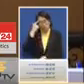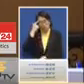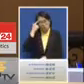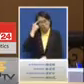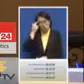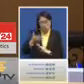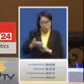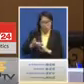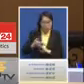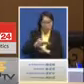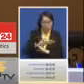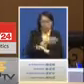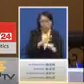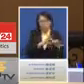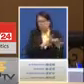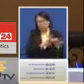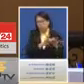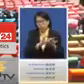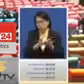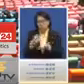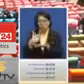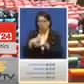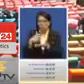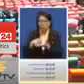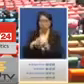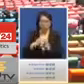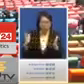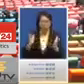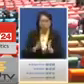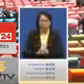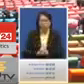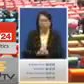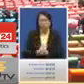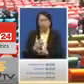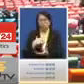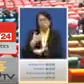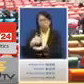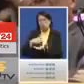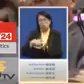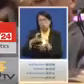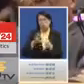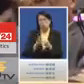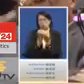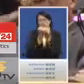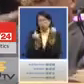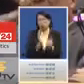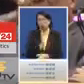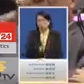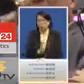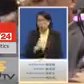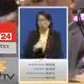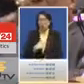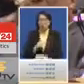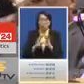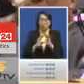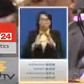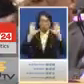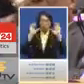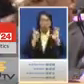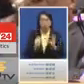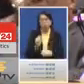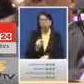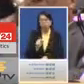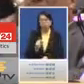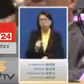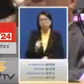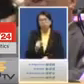า ท่านประธานที่เคารพครับขออนุญาตชี้แจงฮะผมกำลังพูดถึงนิติรัฐนิติธรรมว่ารัฐบาลชุดนี้ไม่เน้นที่ไม่เน้นเพรา